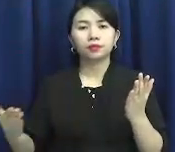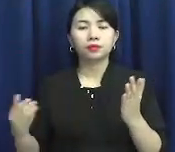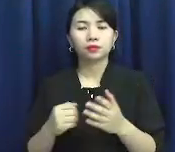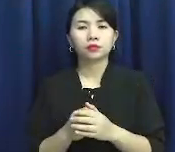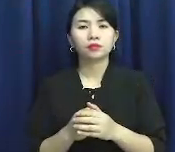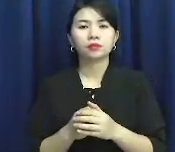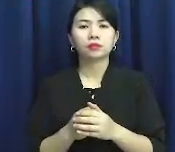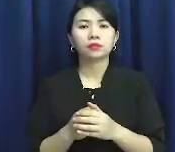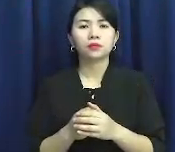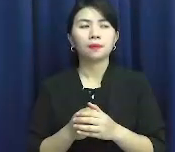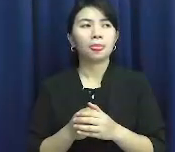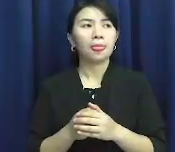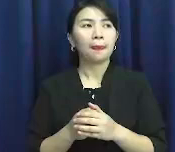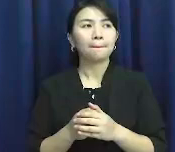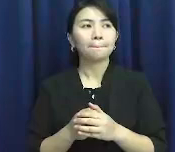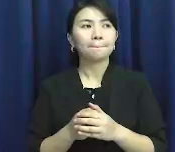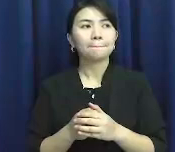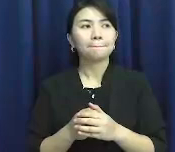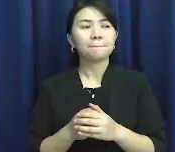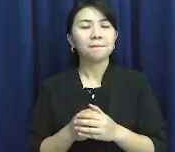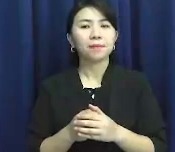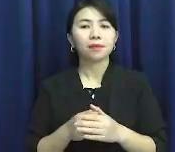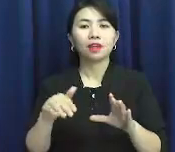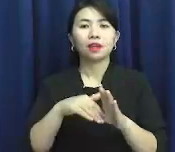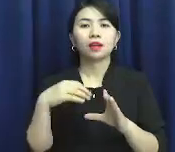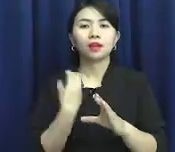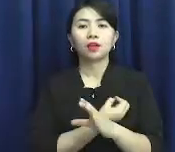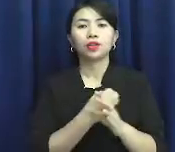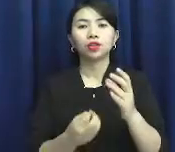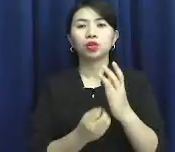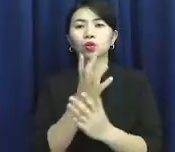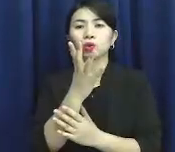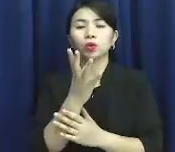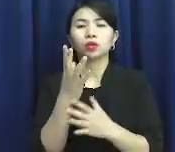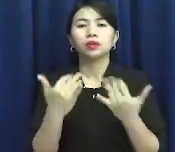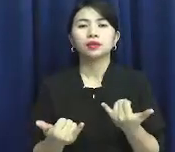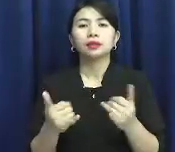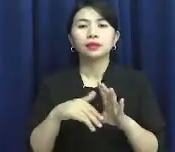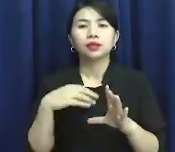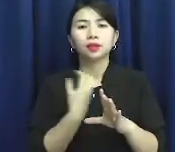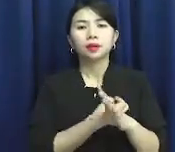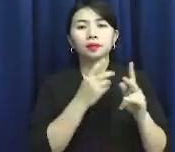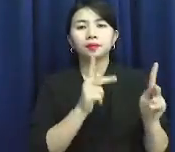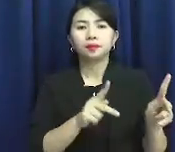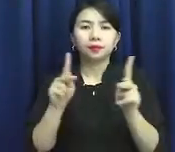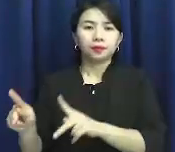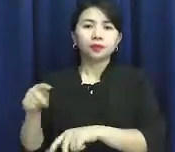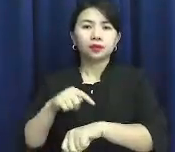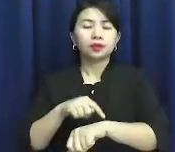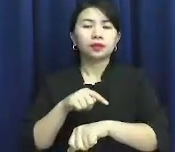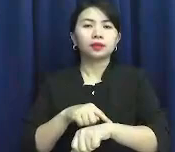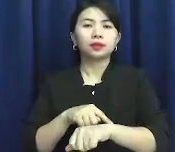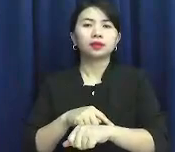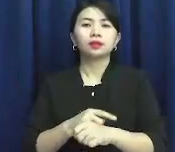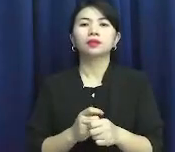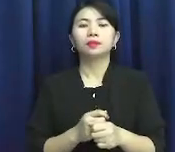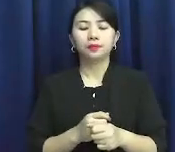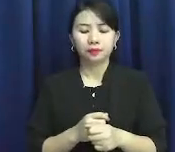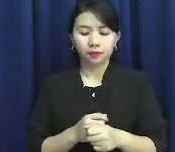pagdating sa ating paglago or pagiging prepared, spiritually prepared pagdating po ng